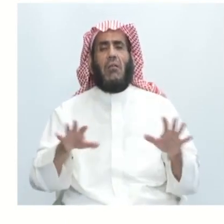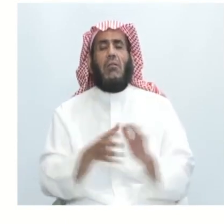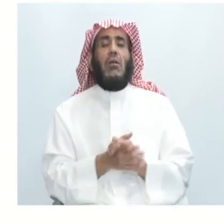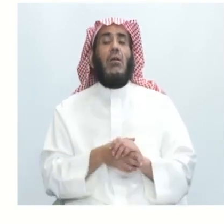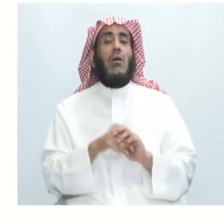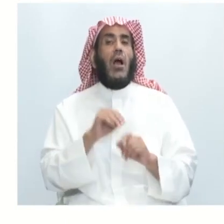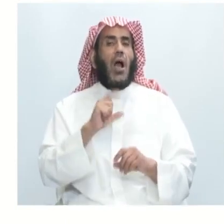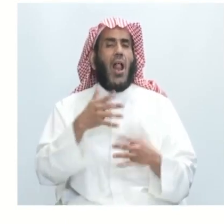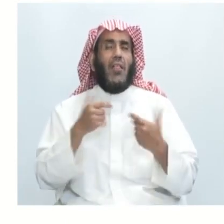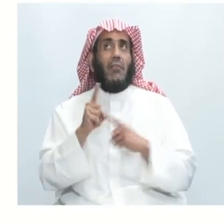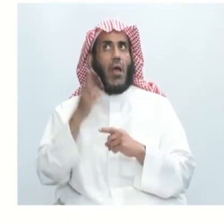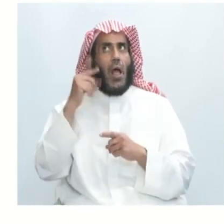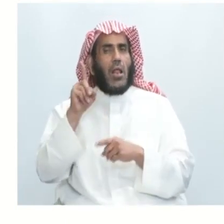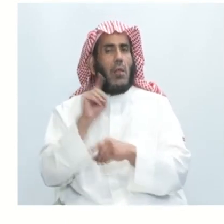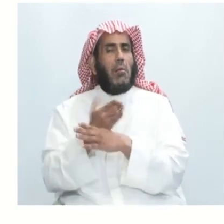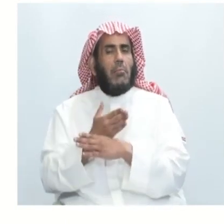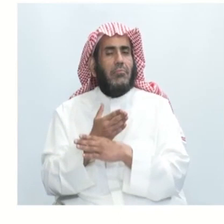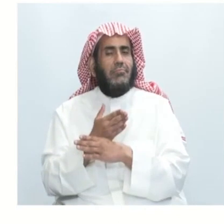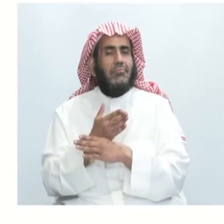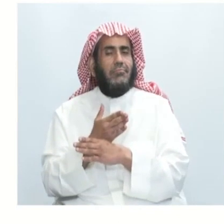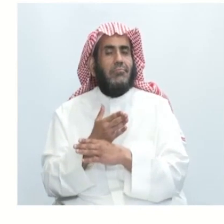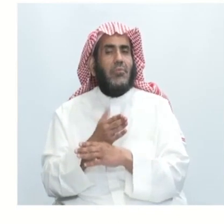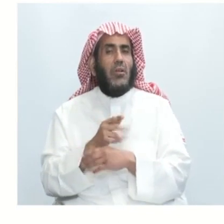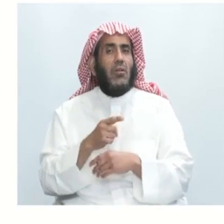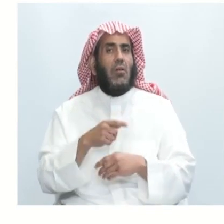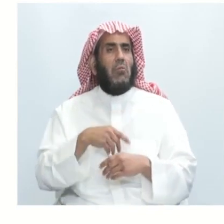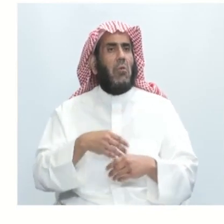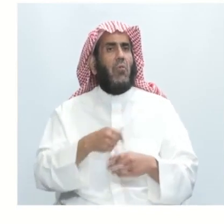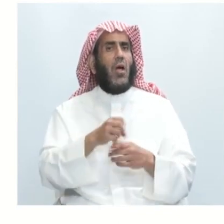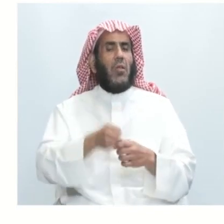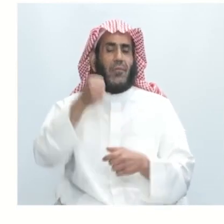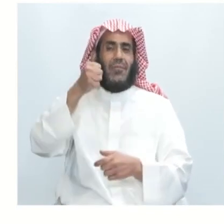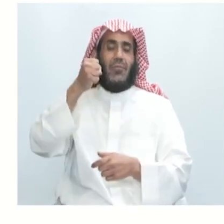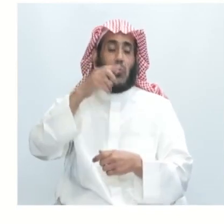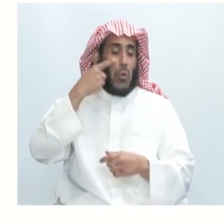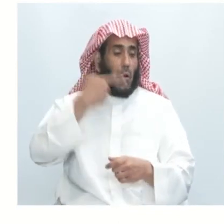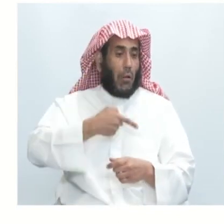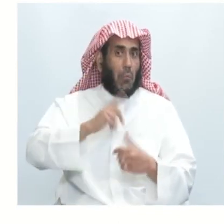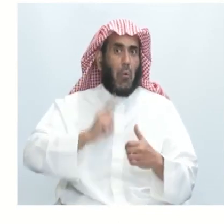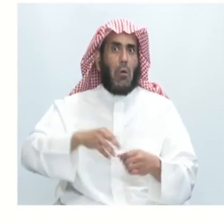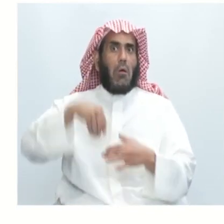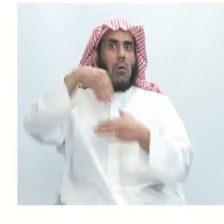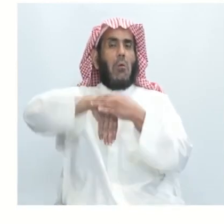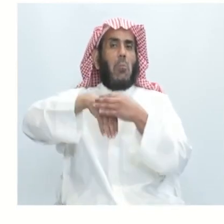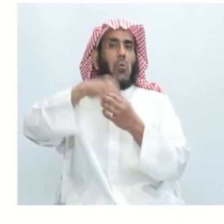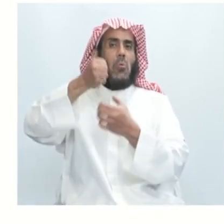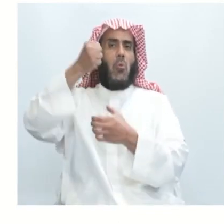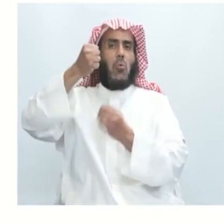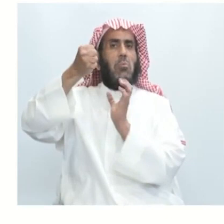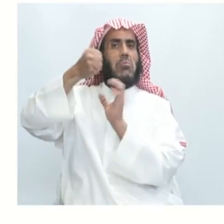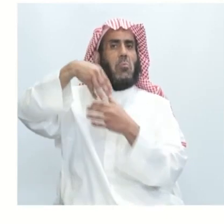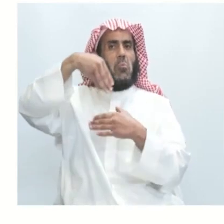فقال الظريف هل تعلم لماذا ثم رفع ظريف الكوبا فوجده الغني مثقوبا من اسفله